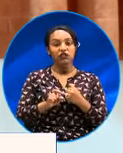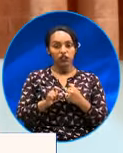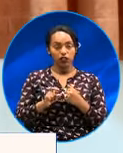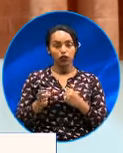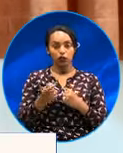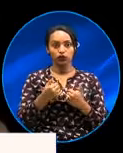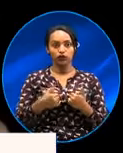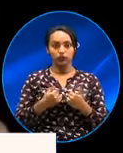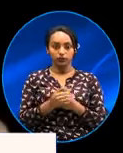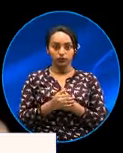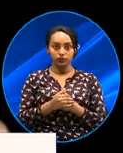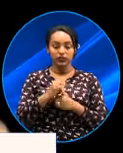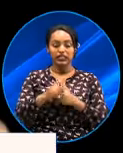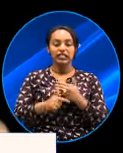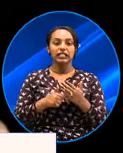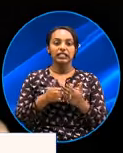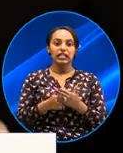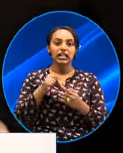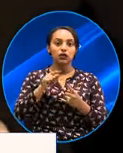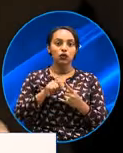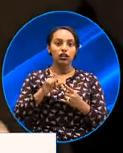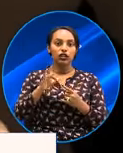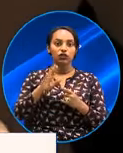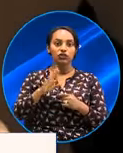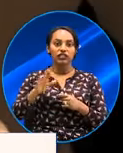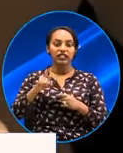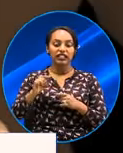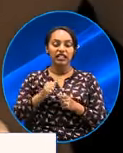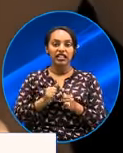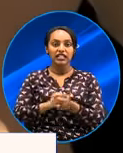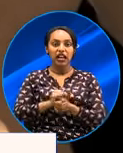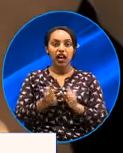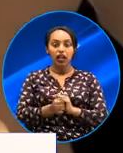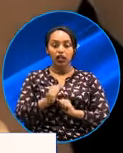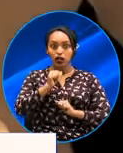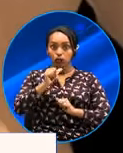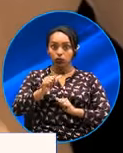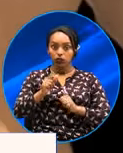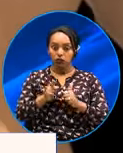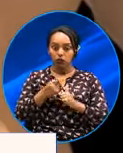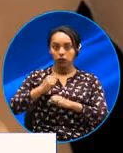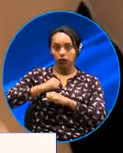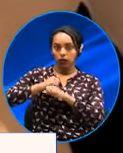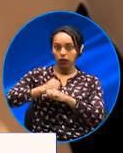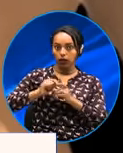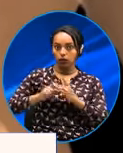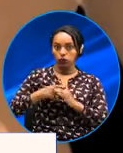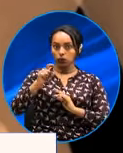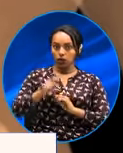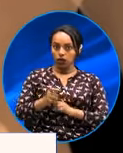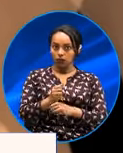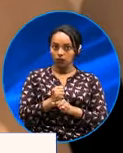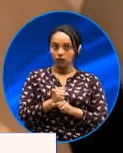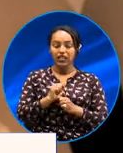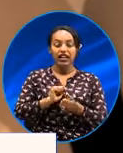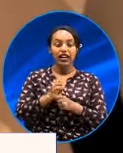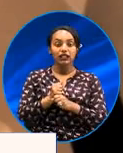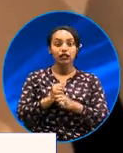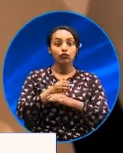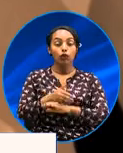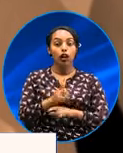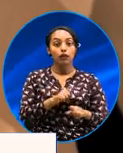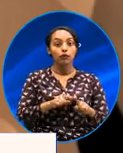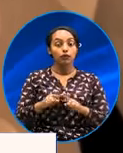አስፈላጊ ይሆናል። ስለዚህ ወደ ክሮኒሲቲ ሳይለወጥ አንድ መከላከል፣ መጀመሪያ ላለመያዝ፣ ከተያዙ